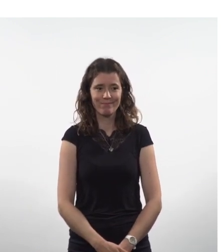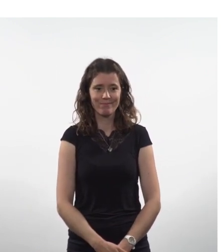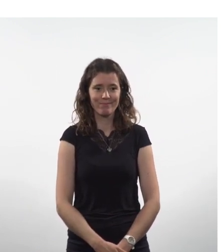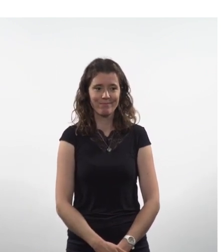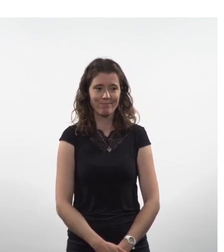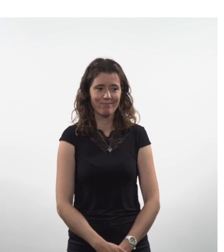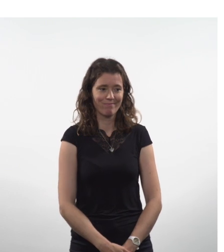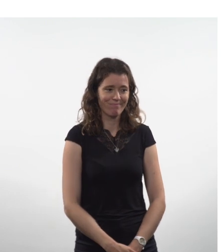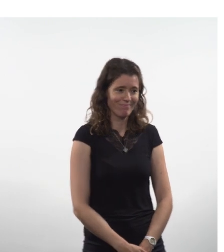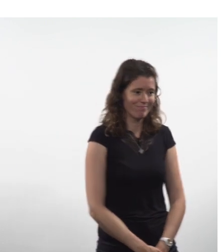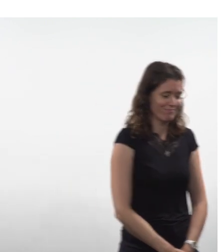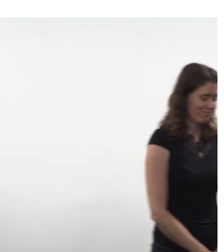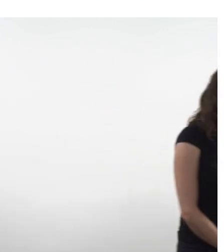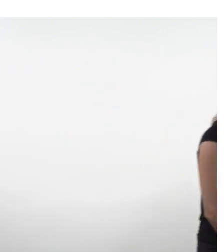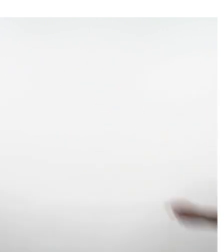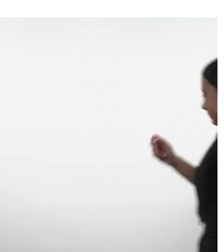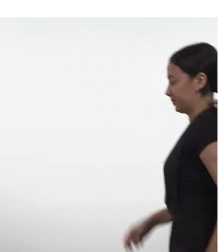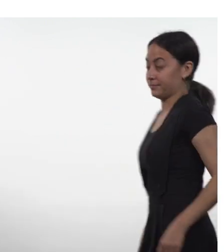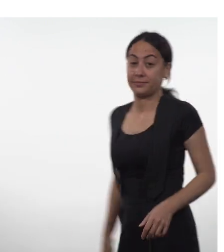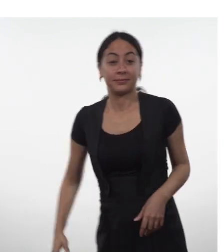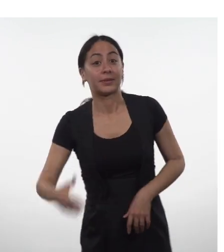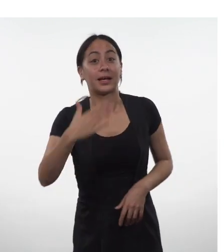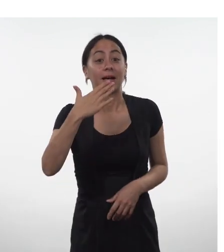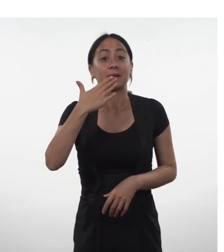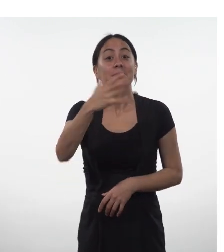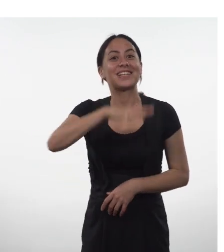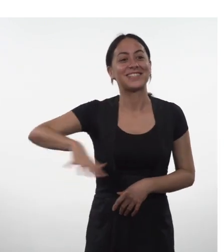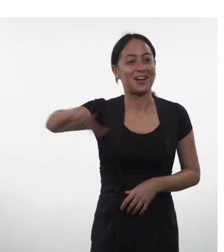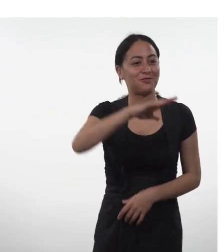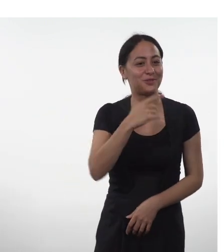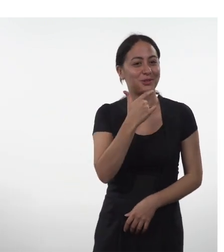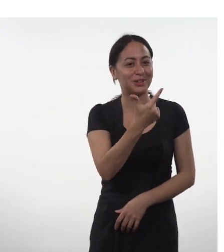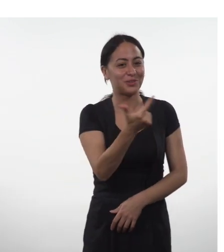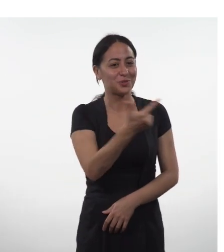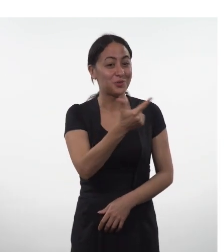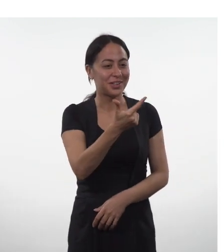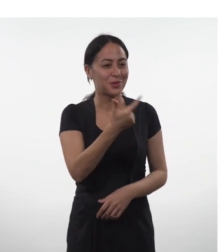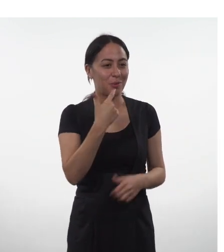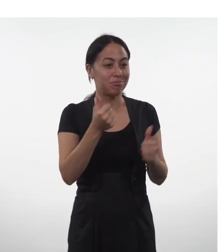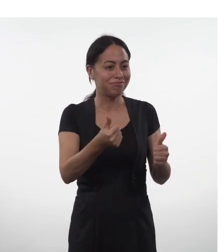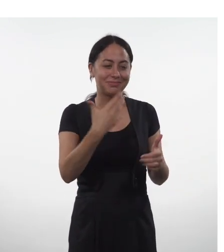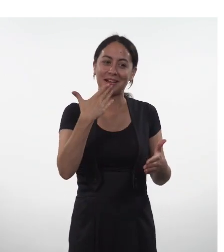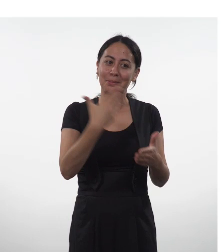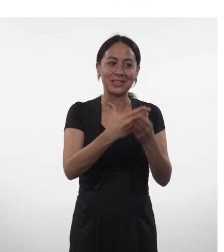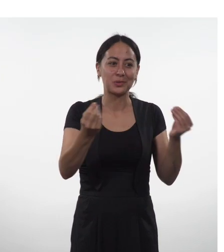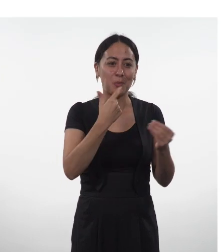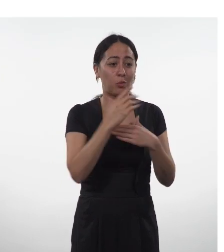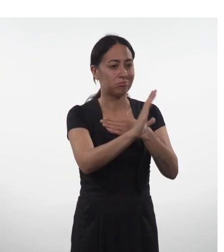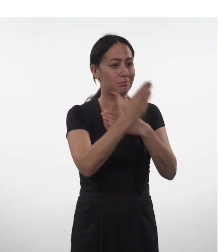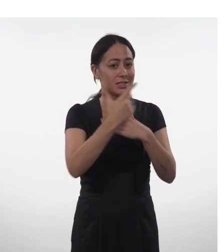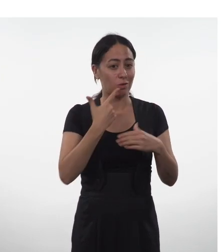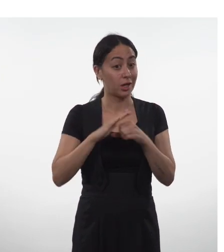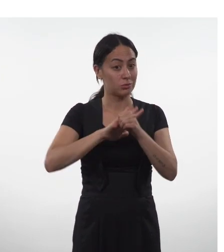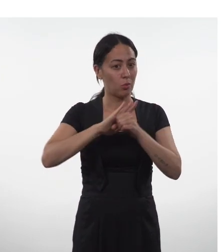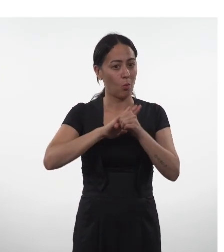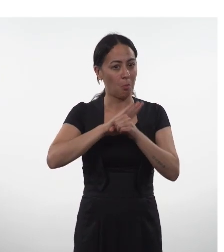Merci à vous. Quel duo de choc. C'est nous qui vous remercions pour cette très complète présentation. Nous avons eu